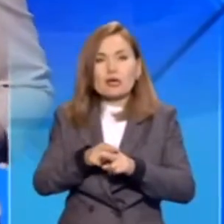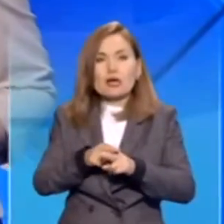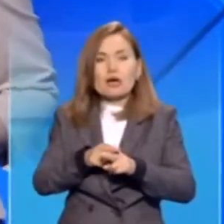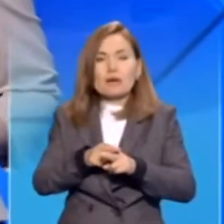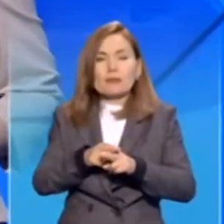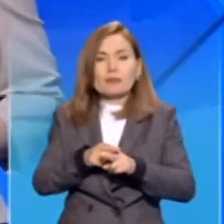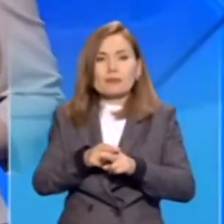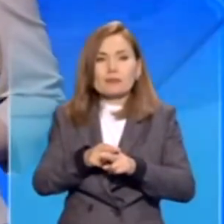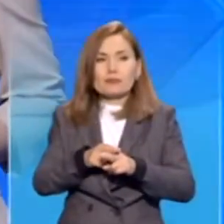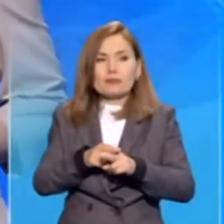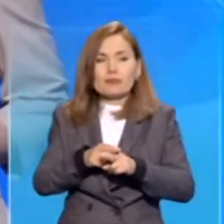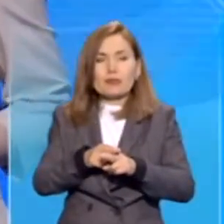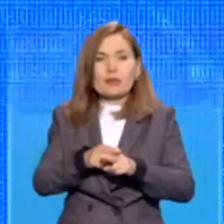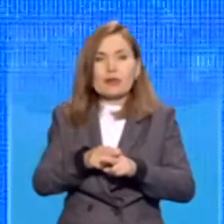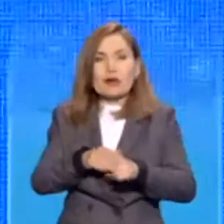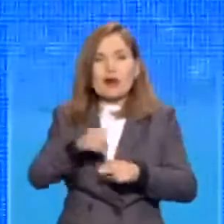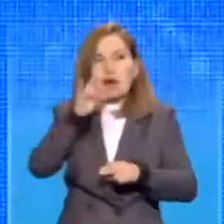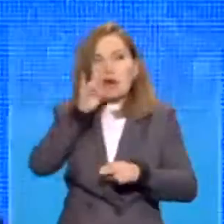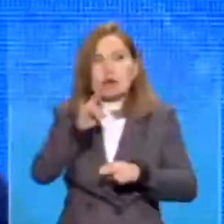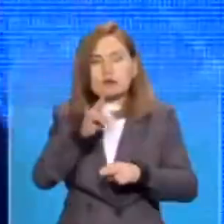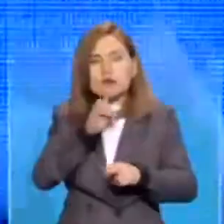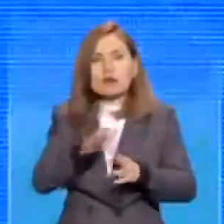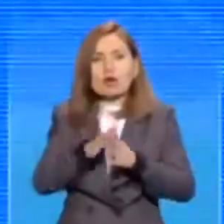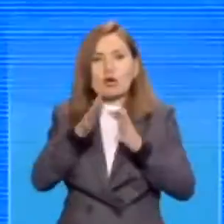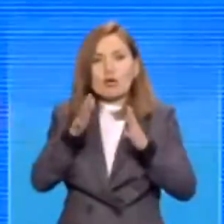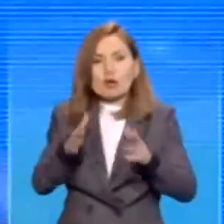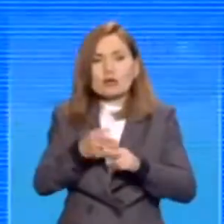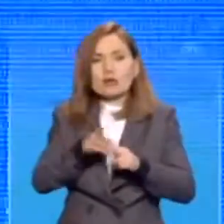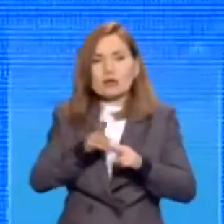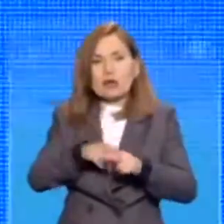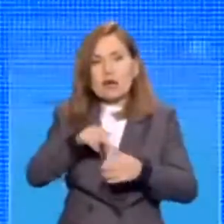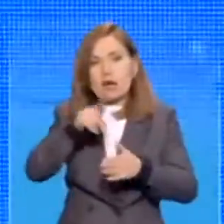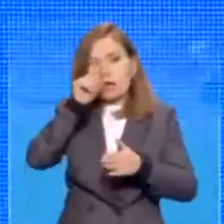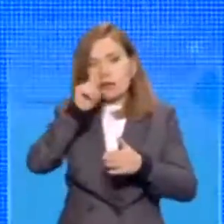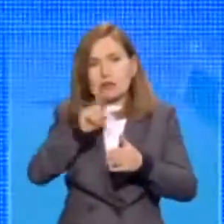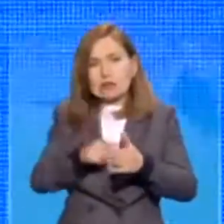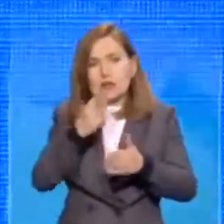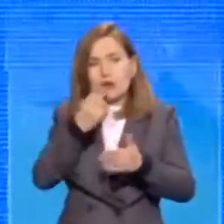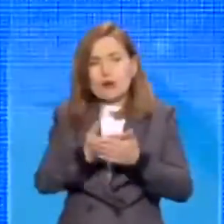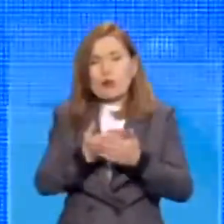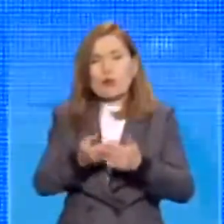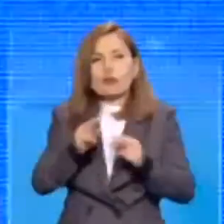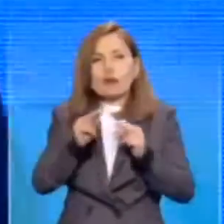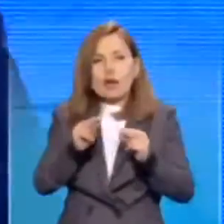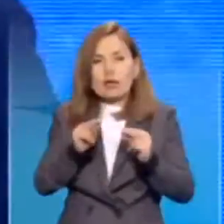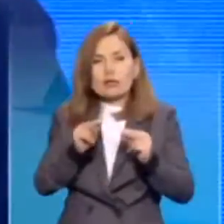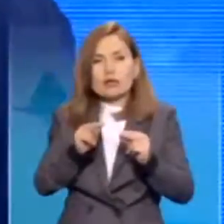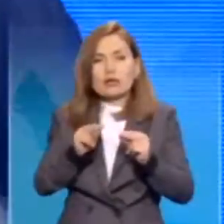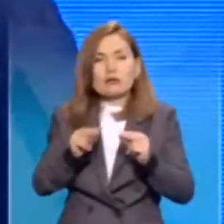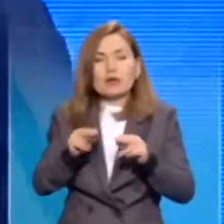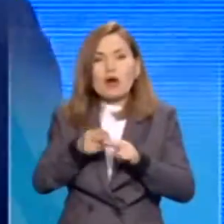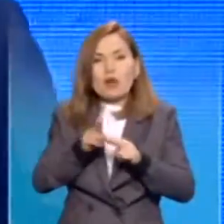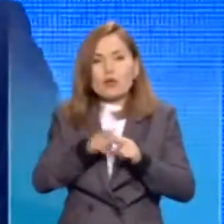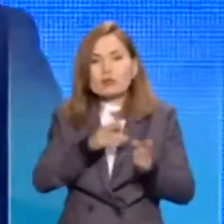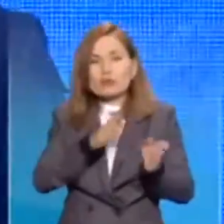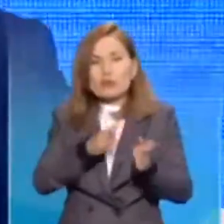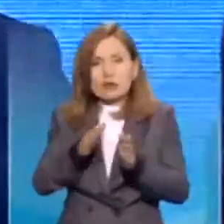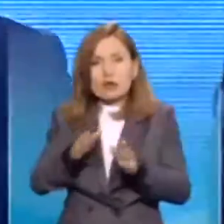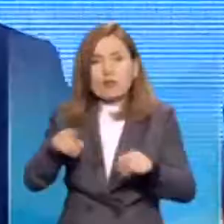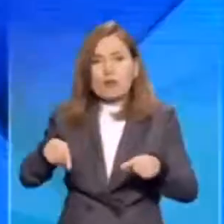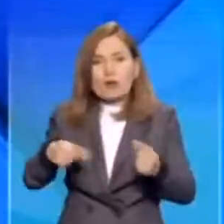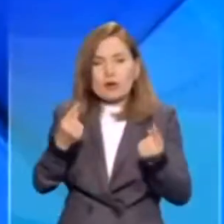мына ертеңімізге үлкен бір сеніммен қарауға, бір әділетті қоғам орнатуға біз осы